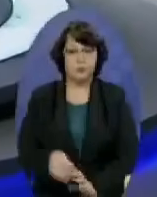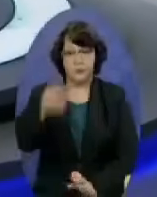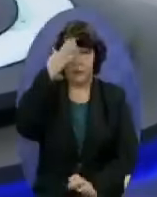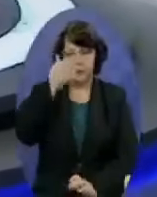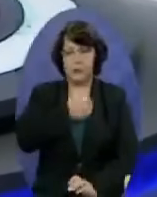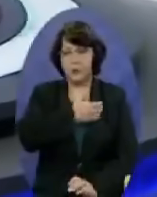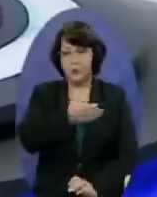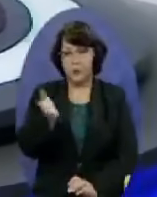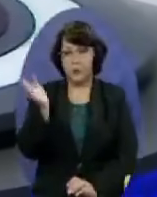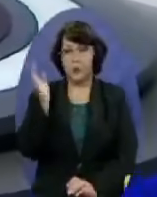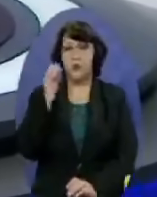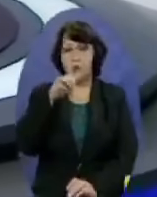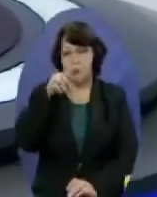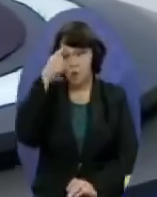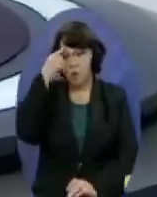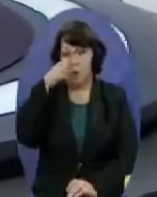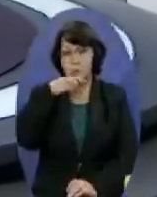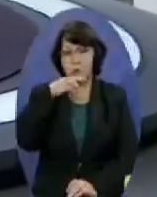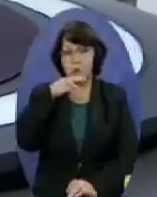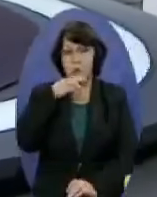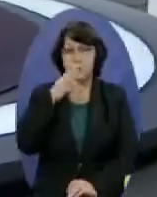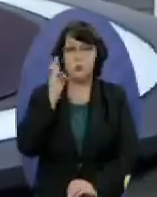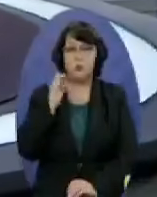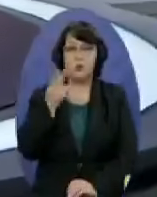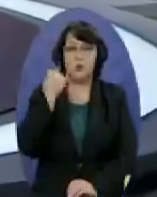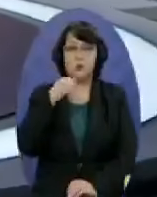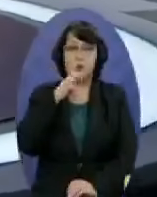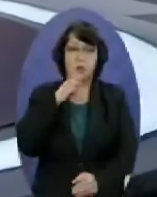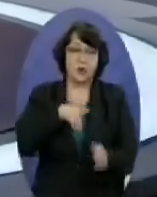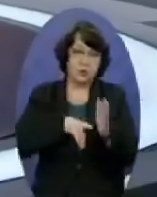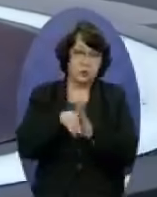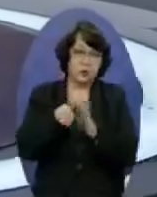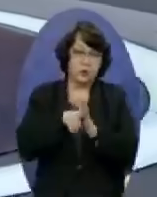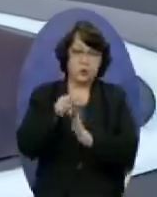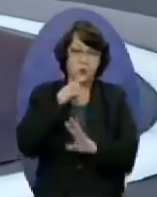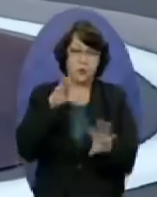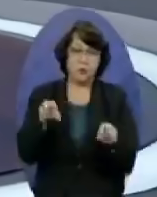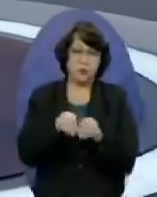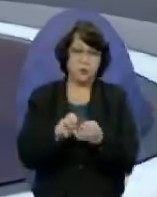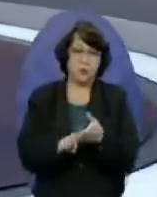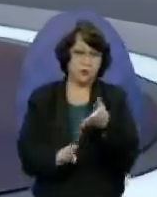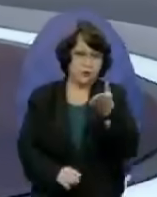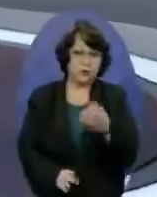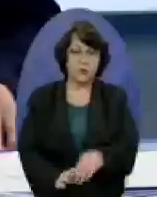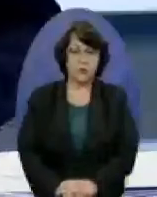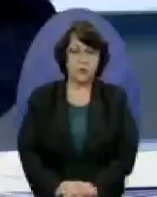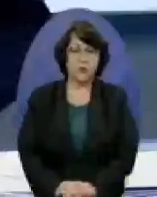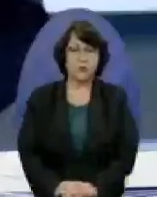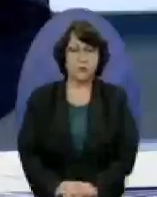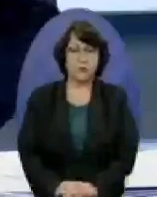Сайн байцгаана хэрхэн үзэгчтэй. Монголын медиа сувг цагийн хурд мэдээллийн хөтөлбөрөөр эхэлж байна. Эхлээд мэдээний төвчийг танилцуулъя.